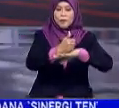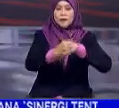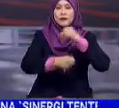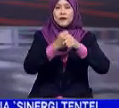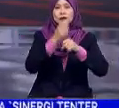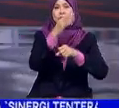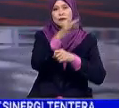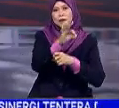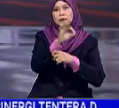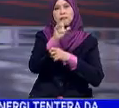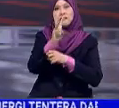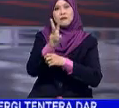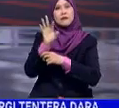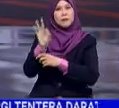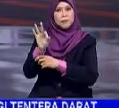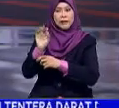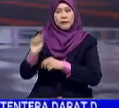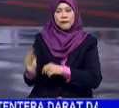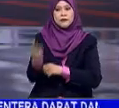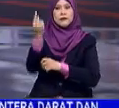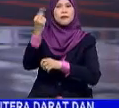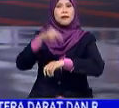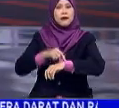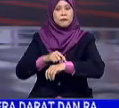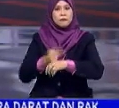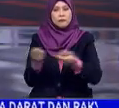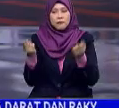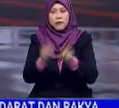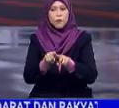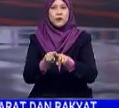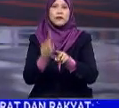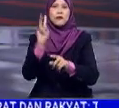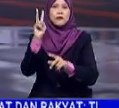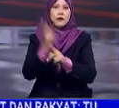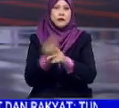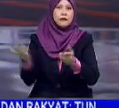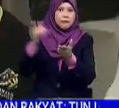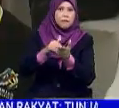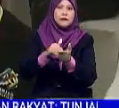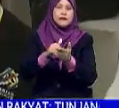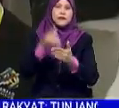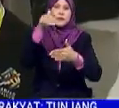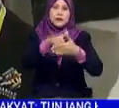tahun 1969, ini merupakan kali pertama perkara itu berlaku.